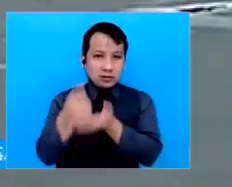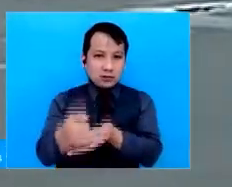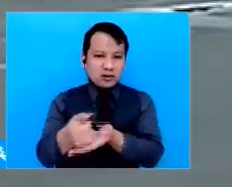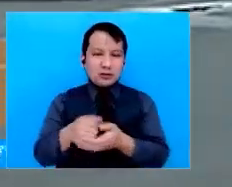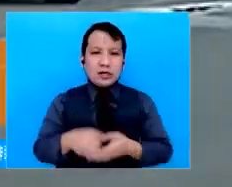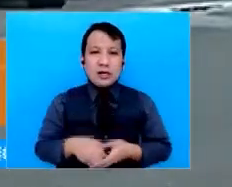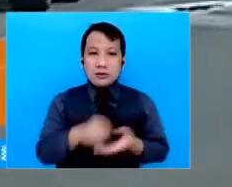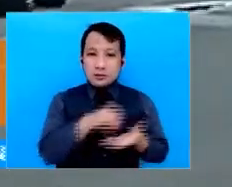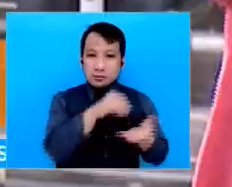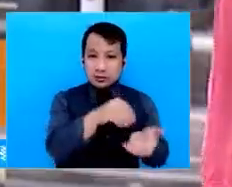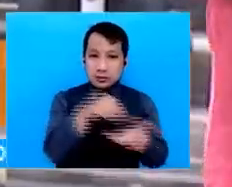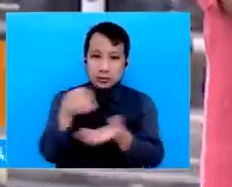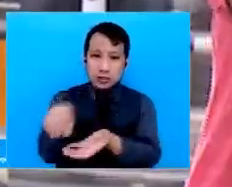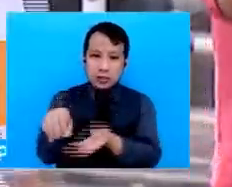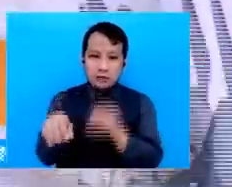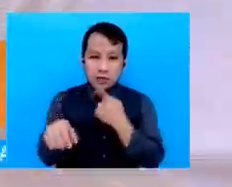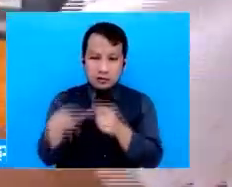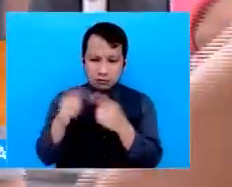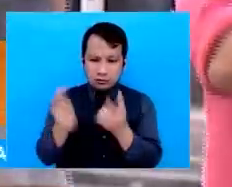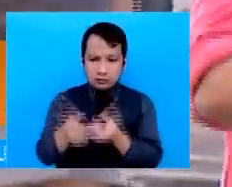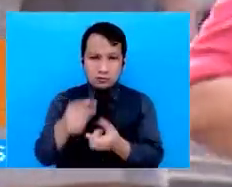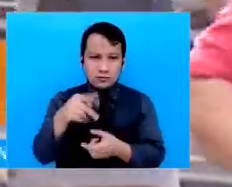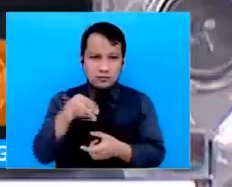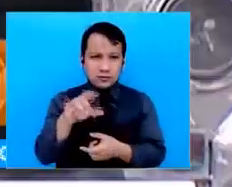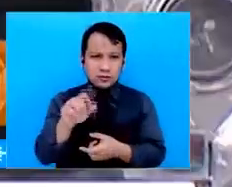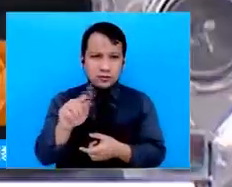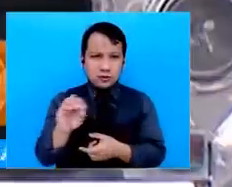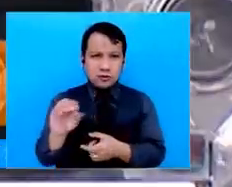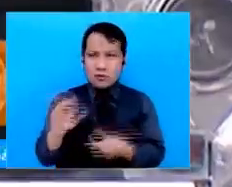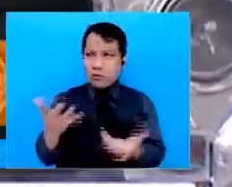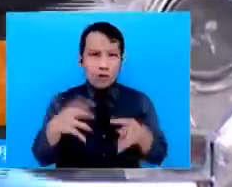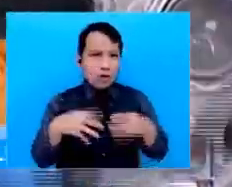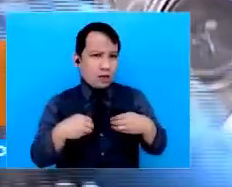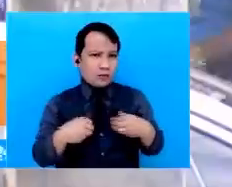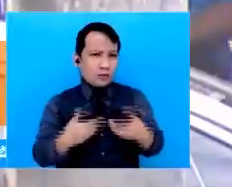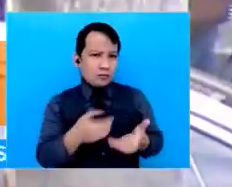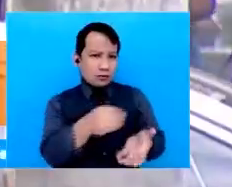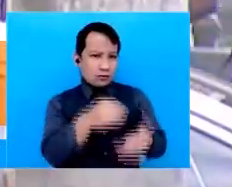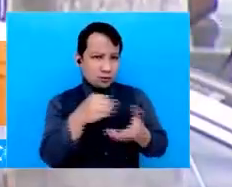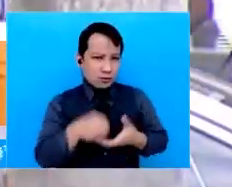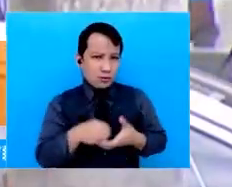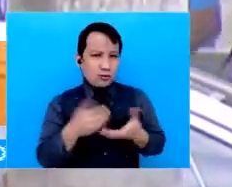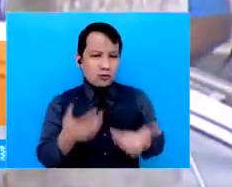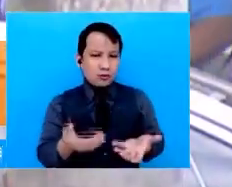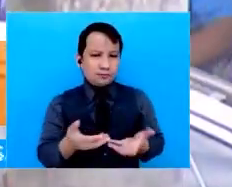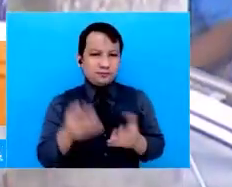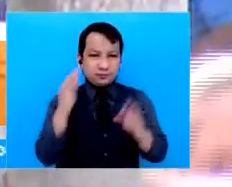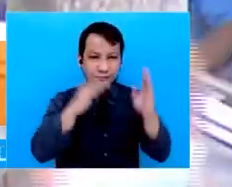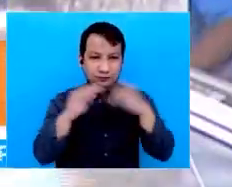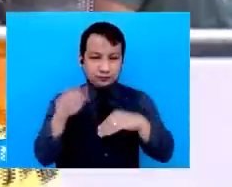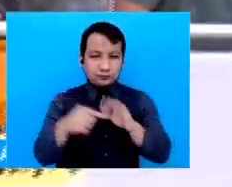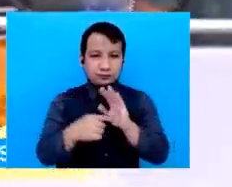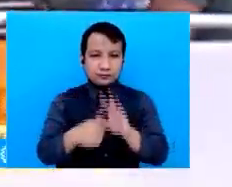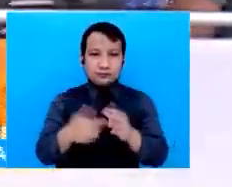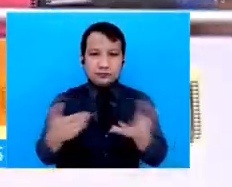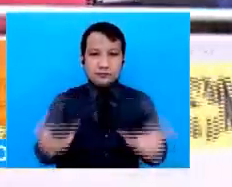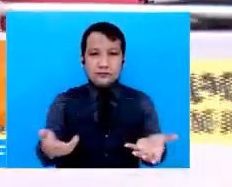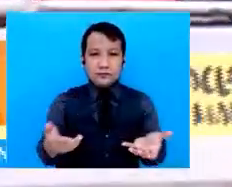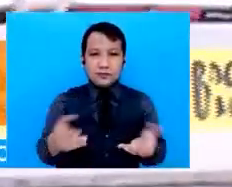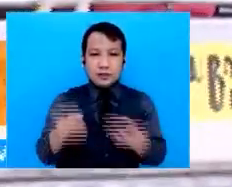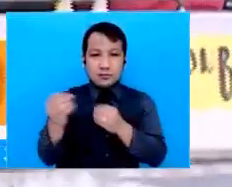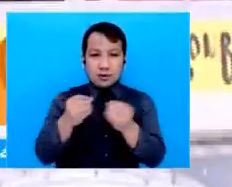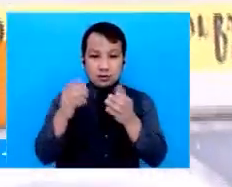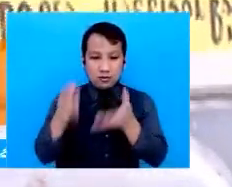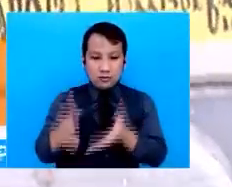ayon sa grupong Piston, wala pa sa kanilang mga kasamahan ang nakakuha ng ayuda. Ang problema pa rito, nasa mga operator ang